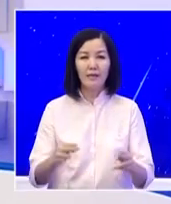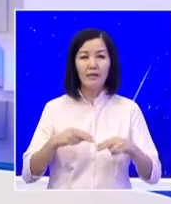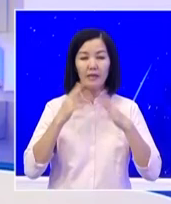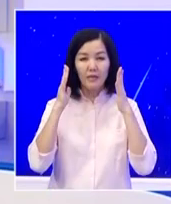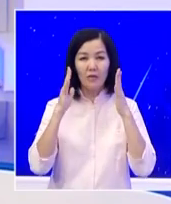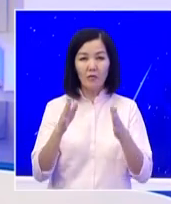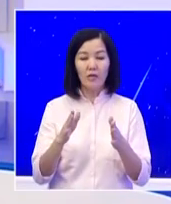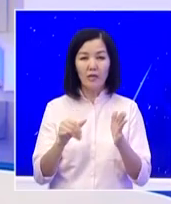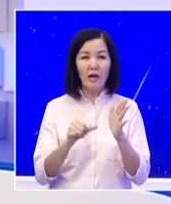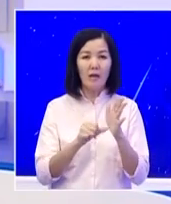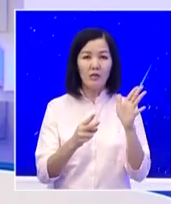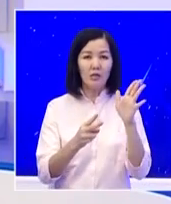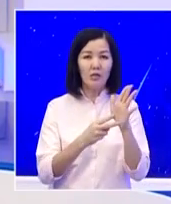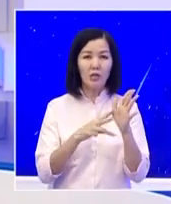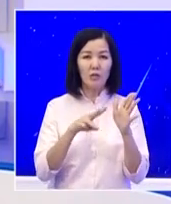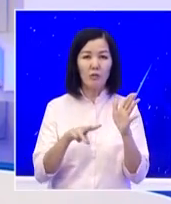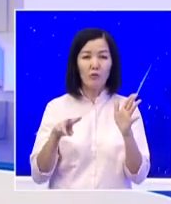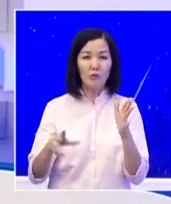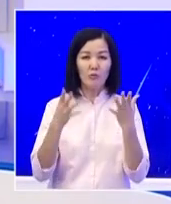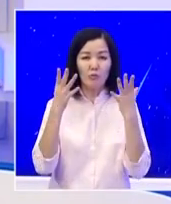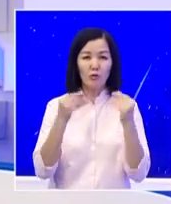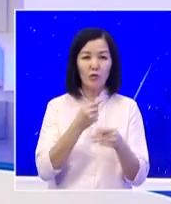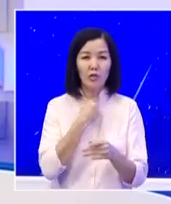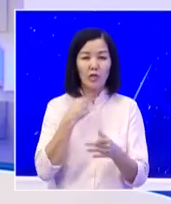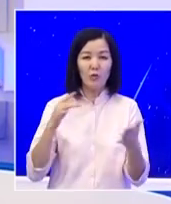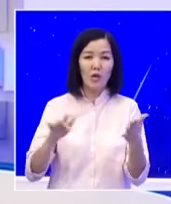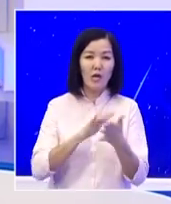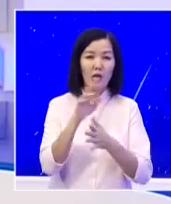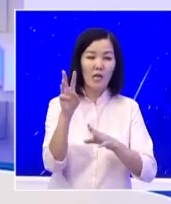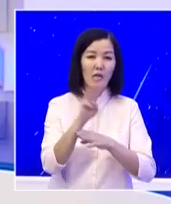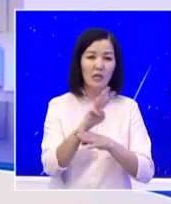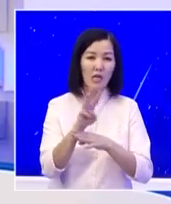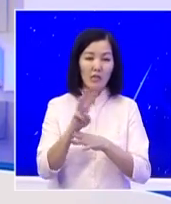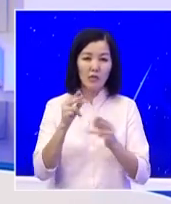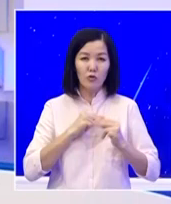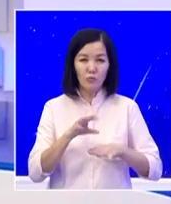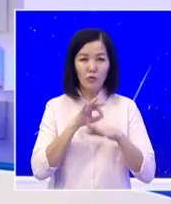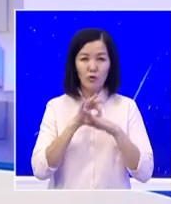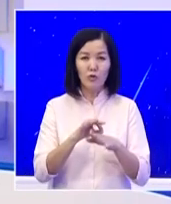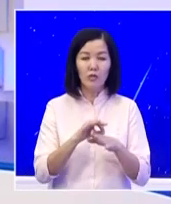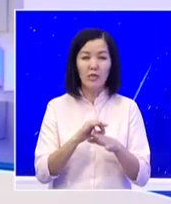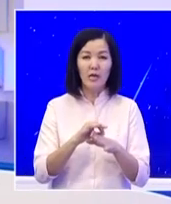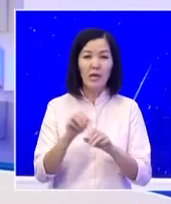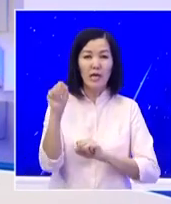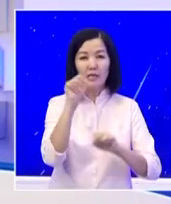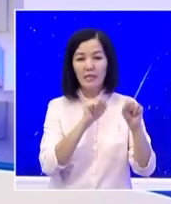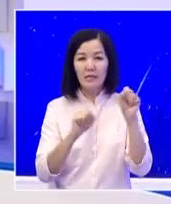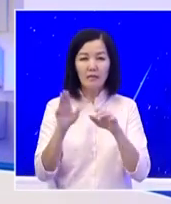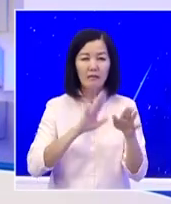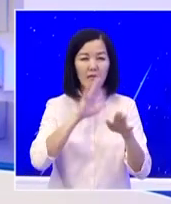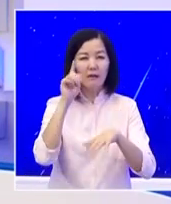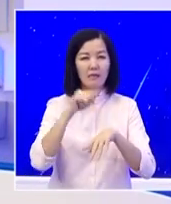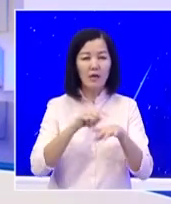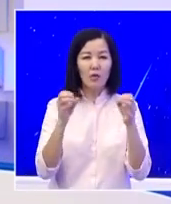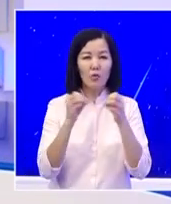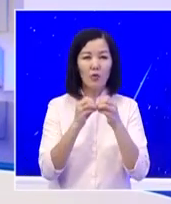Назар аударыңыздар. 6-7 маусым күндері Талдықорған қаласында залалсыздандыру жұмыстары жүргізіледі. Яғни дезинфекциялау таңғы